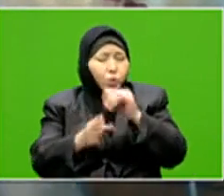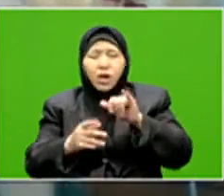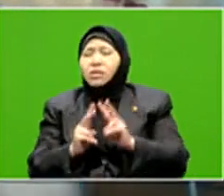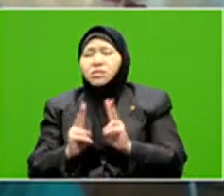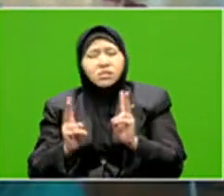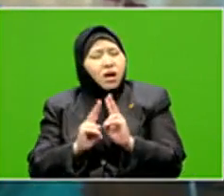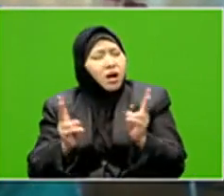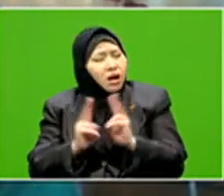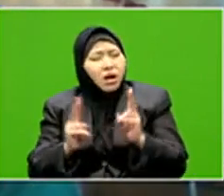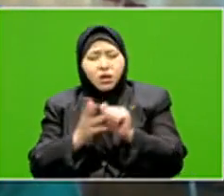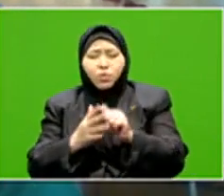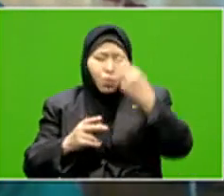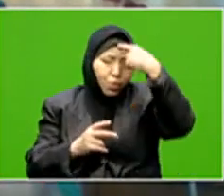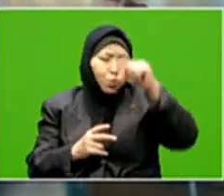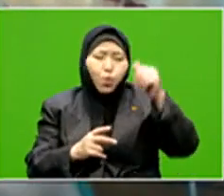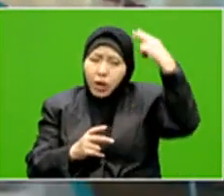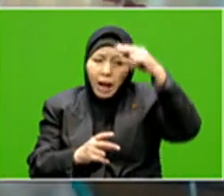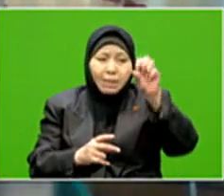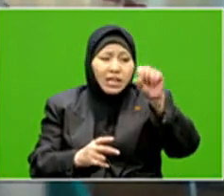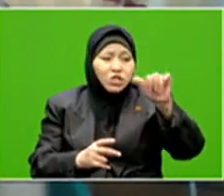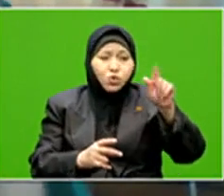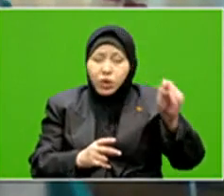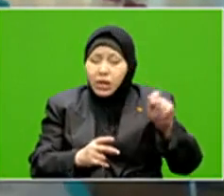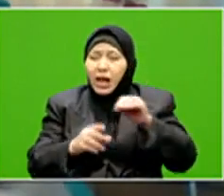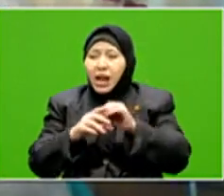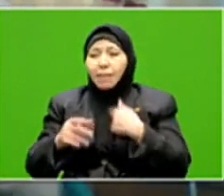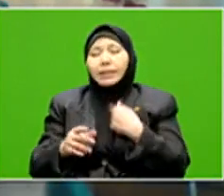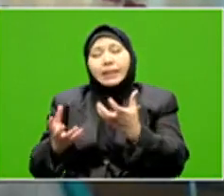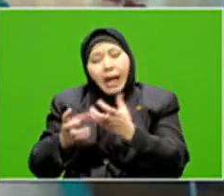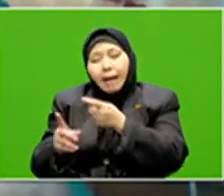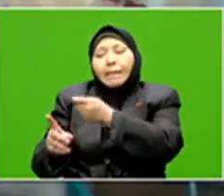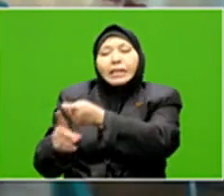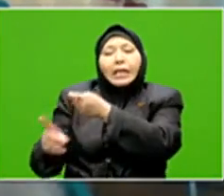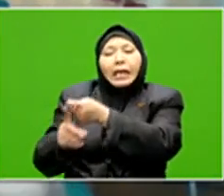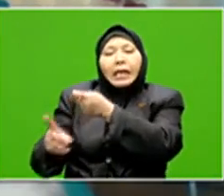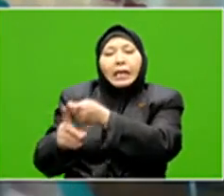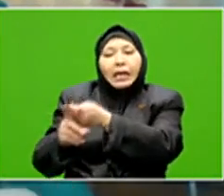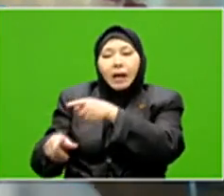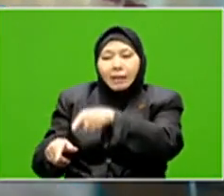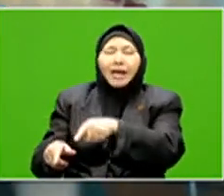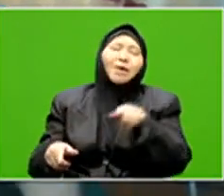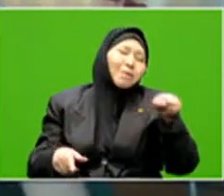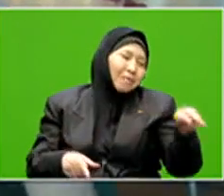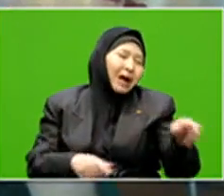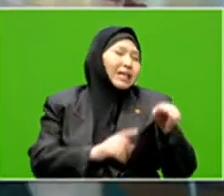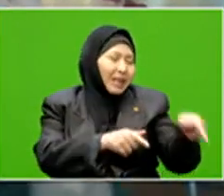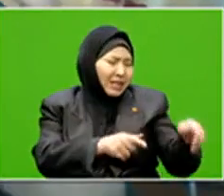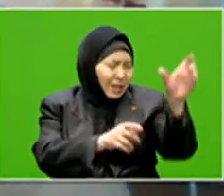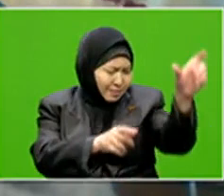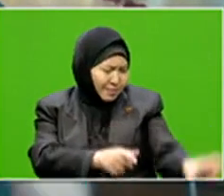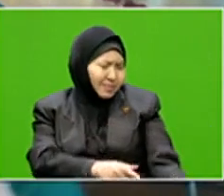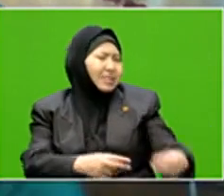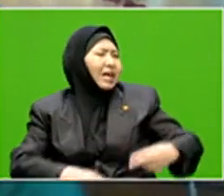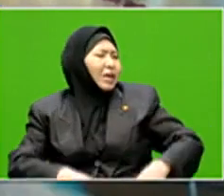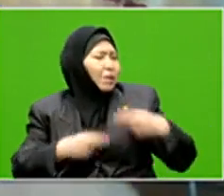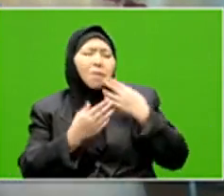oleh kaumnya kepada Nabi Syuaib, dalam keadaan mereka nak menyindir Nabi Syuaib, wahai Nabi Syuaib, dengan kehidupan kamu yang dilihat